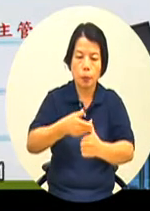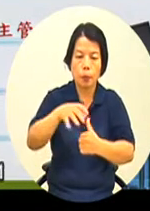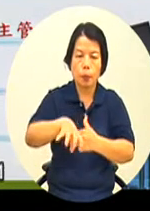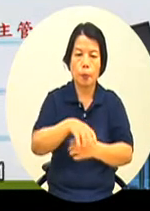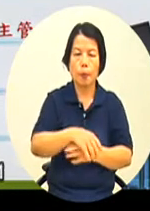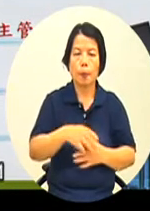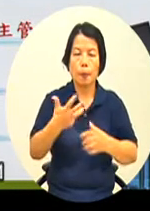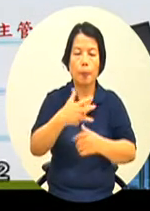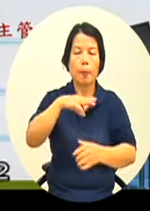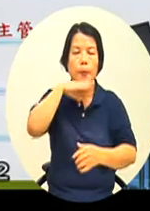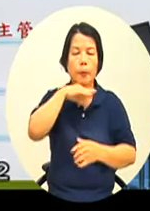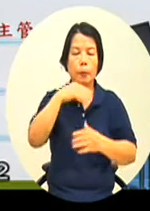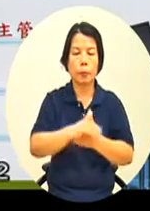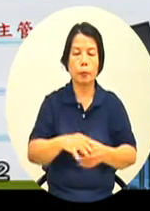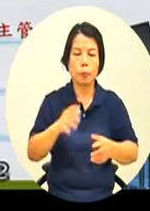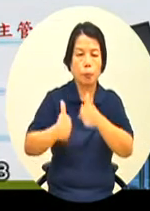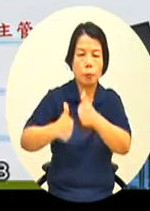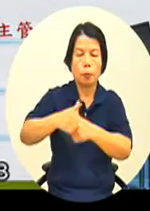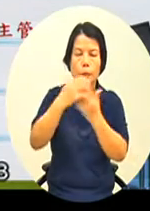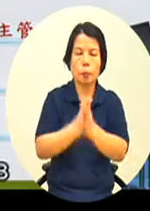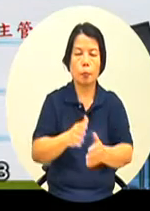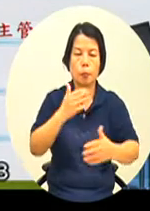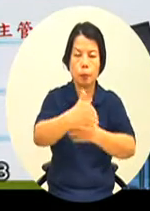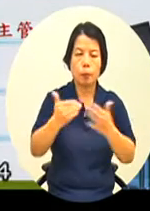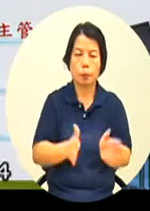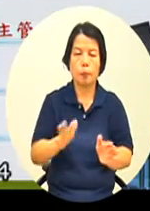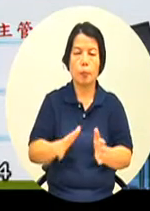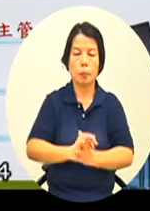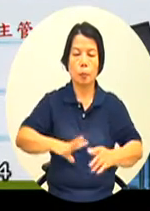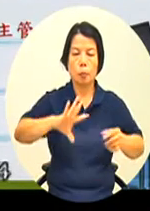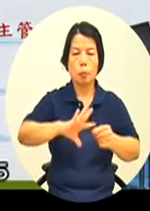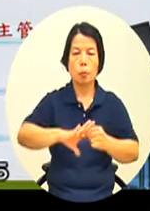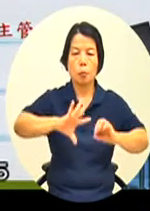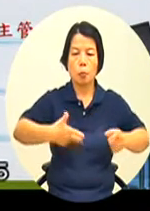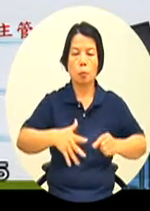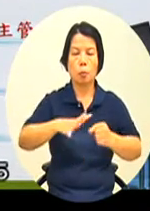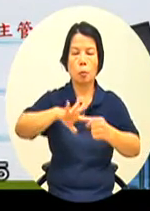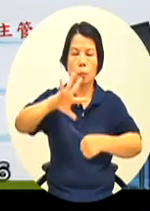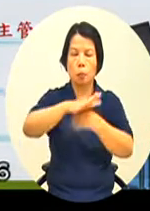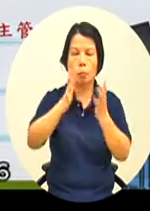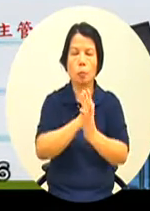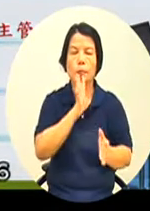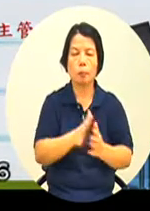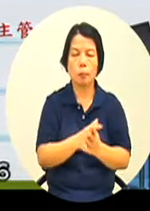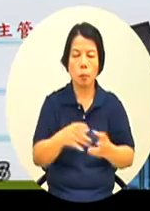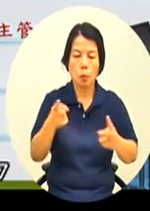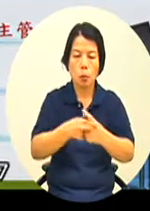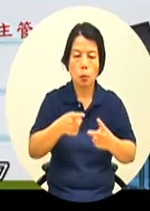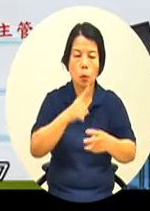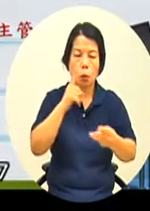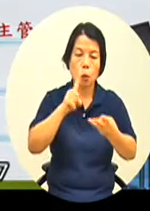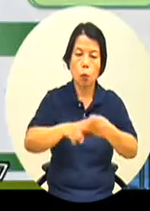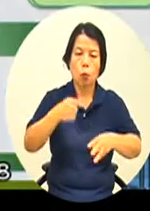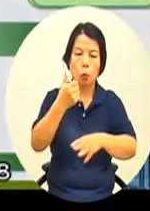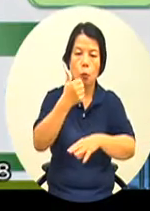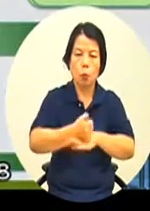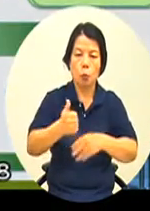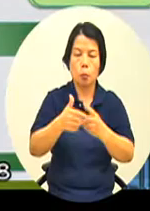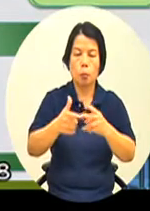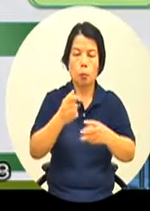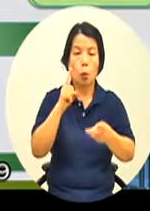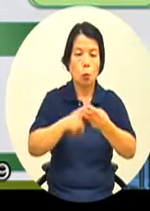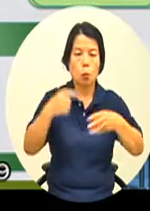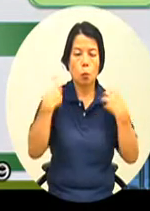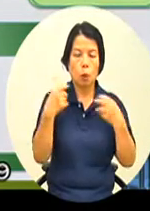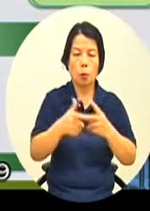管班。另外，我们国中小的校长训班，还有我们国中小的这个主任的培训班。